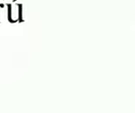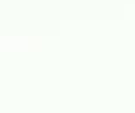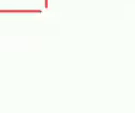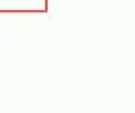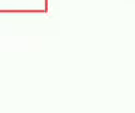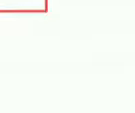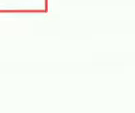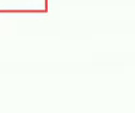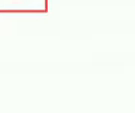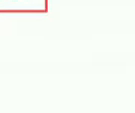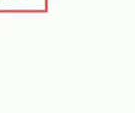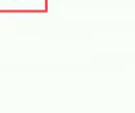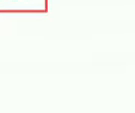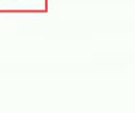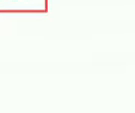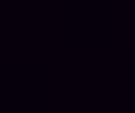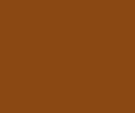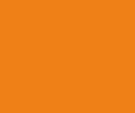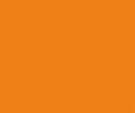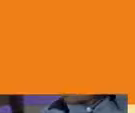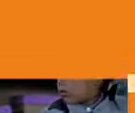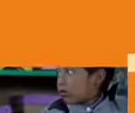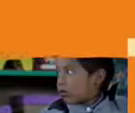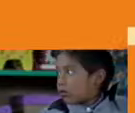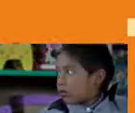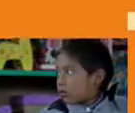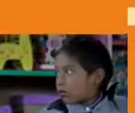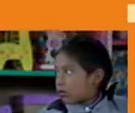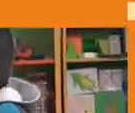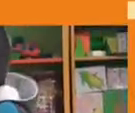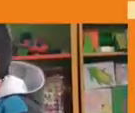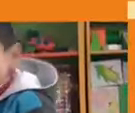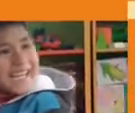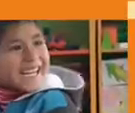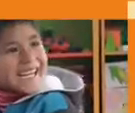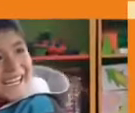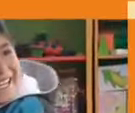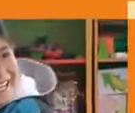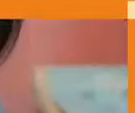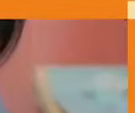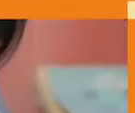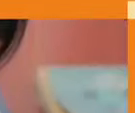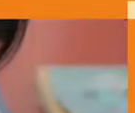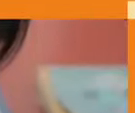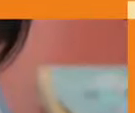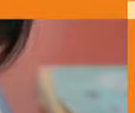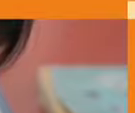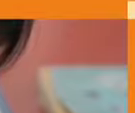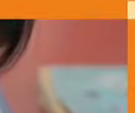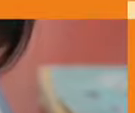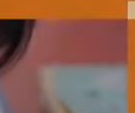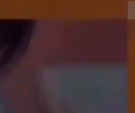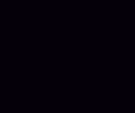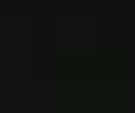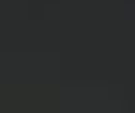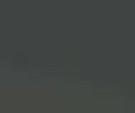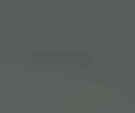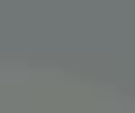Gobierno del Perú, el Perú primero. Estamos viendo Aprendo en Casa, secundaria.